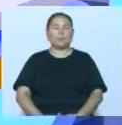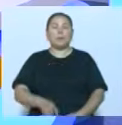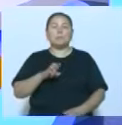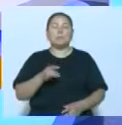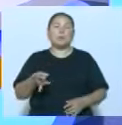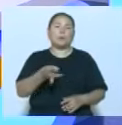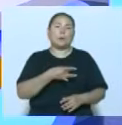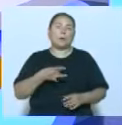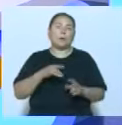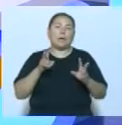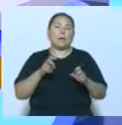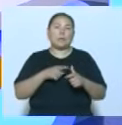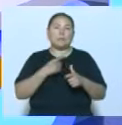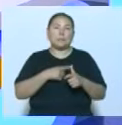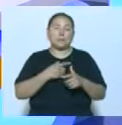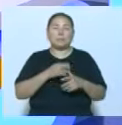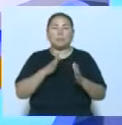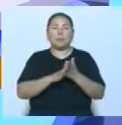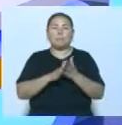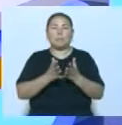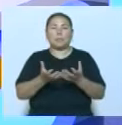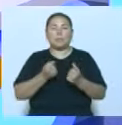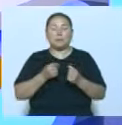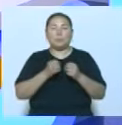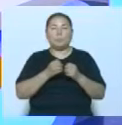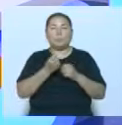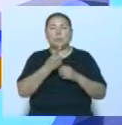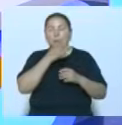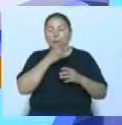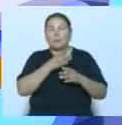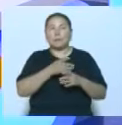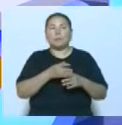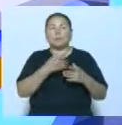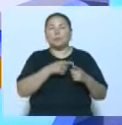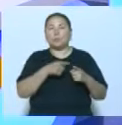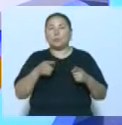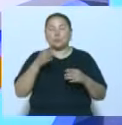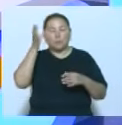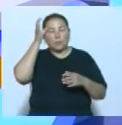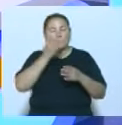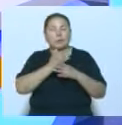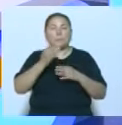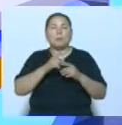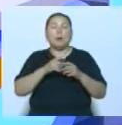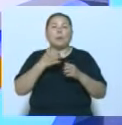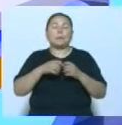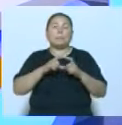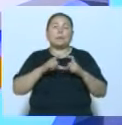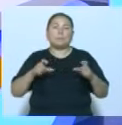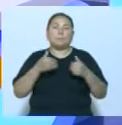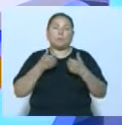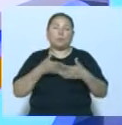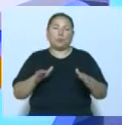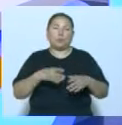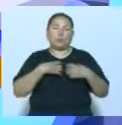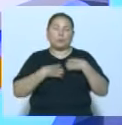Бейне ауданында алтын белгі егерлері марапатталды. 11 жыл бойы үздік оқып, жоғары нәтижемен орта мектепті аяқтаған түлектерді аудан